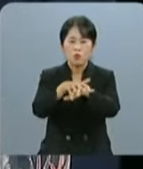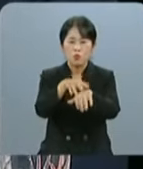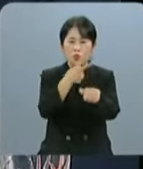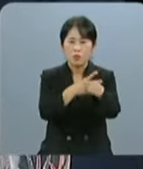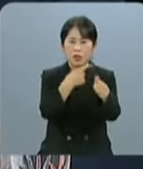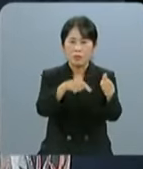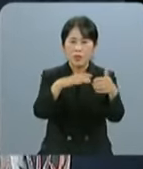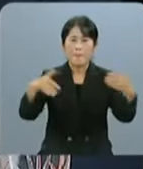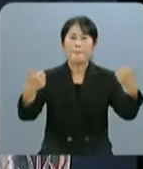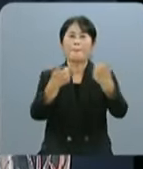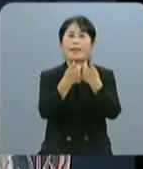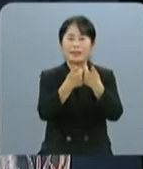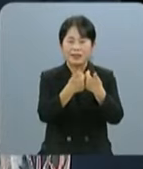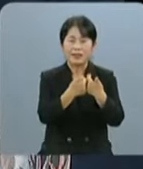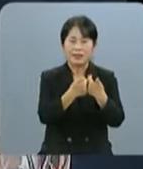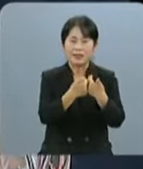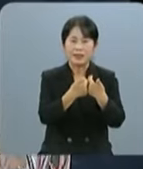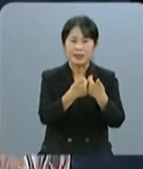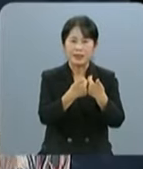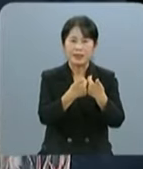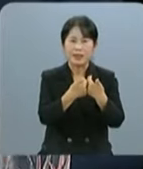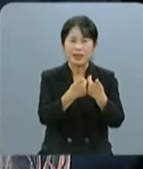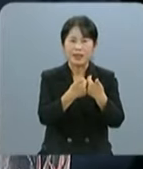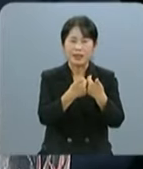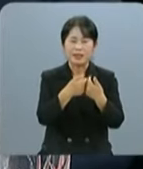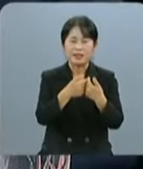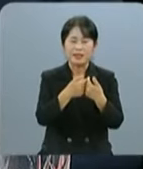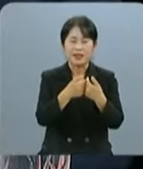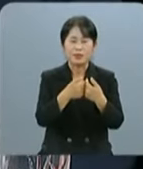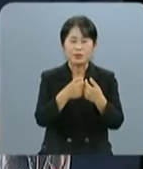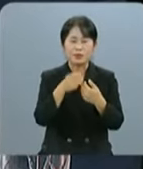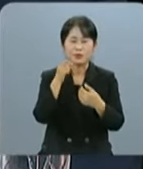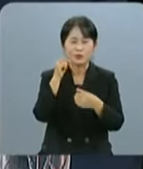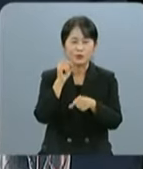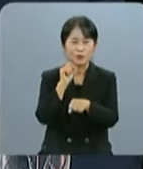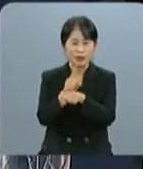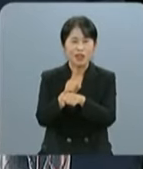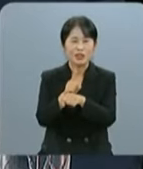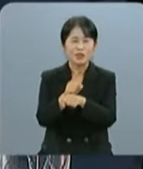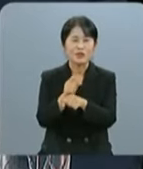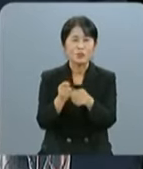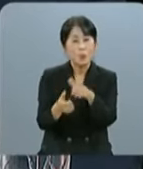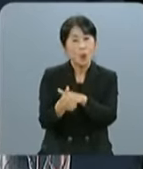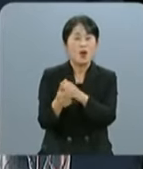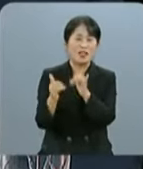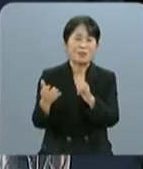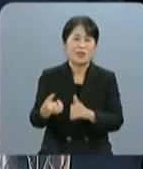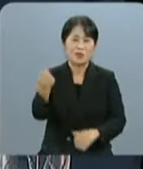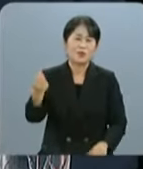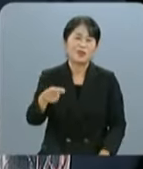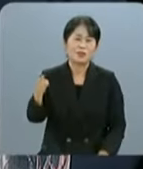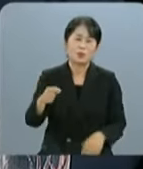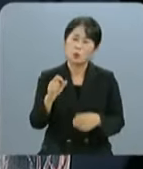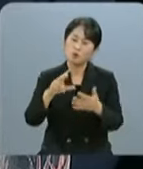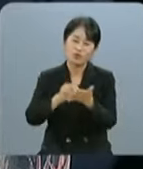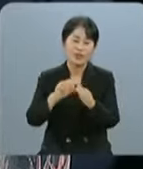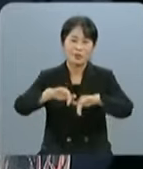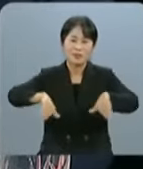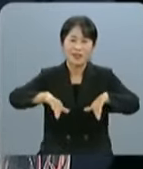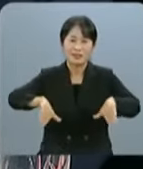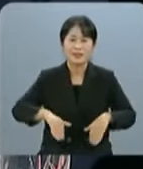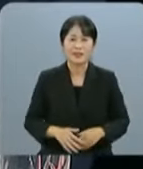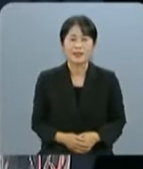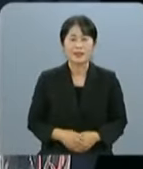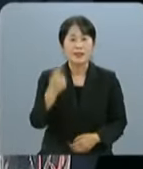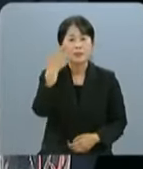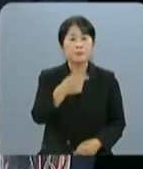전교조에 반발하는 그런 아주 개성 있는 세대가 돼버렸죠. 네, 그래서 그거는 좀 다른 문제. 네, 좋습니다. 제가 묻고 싶었던